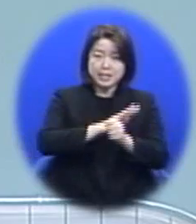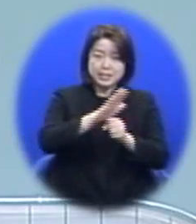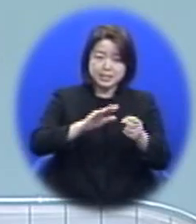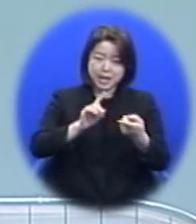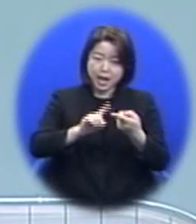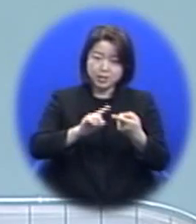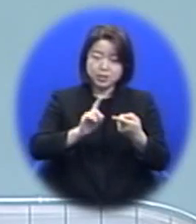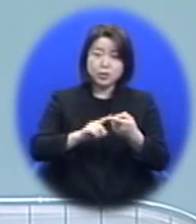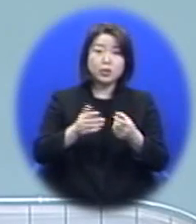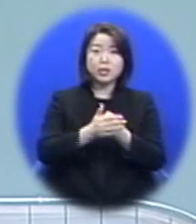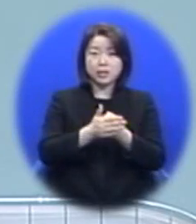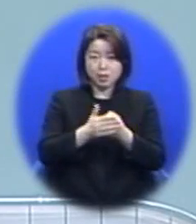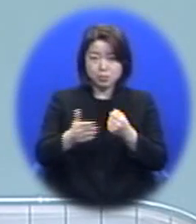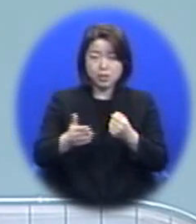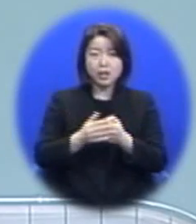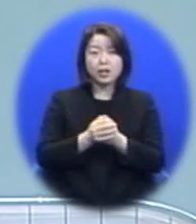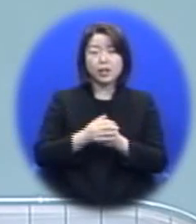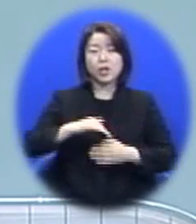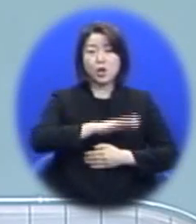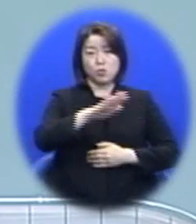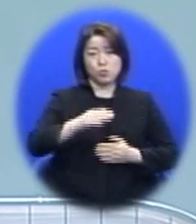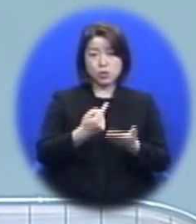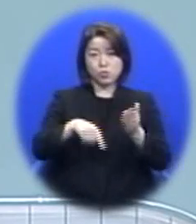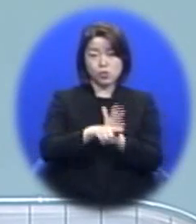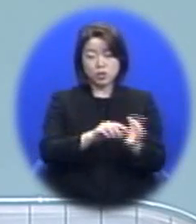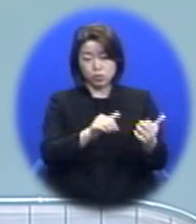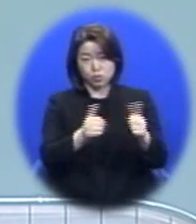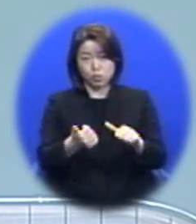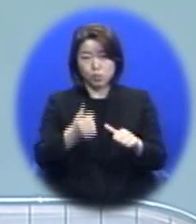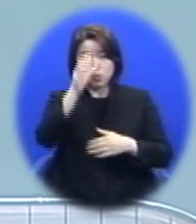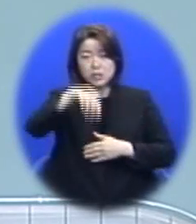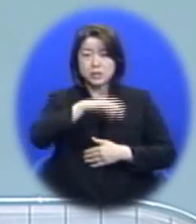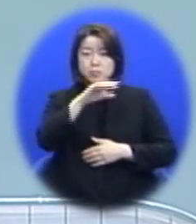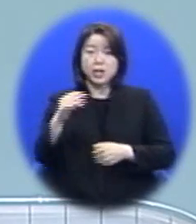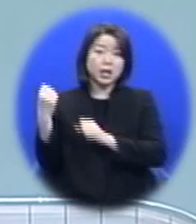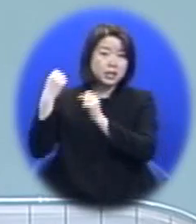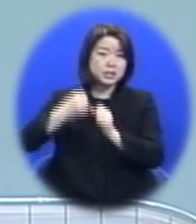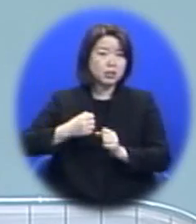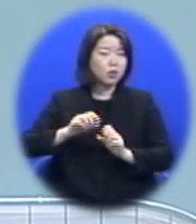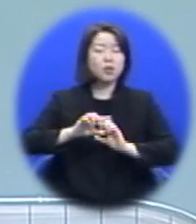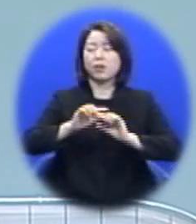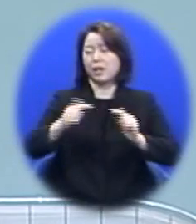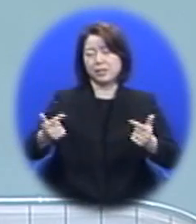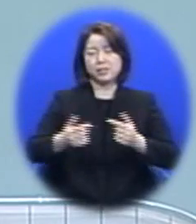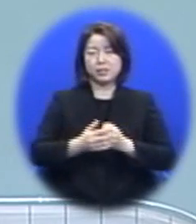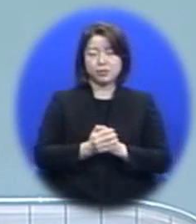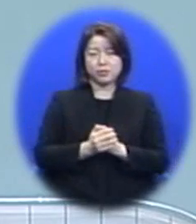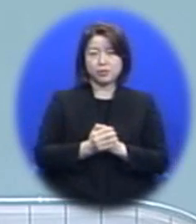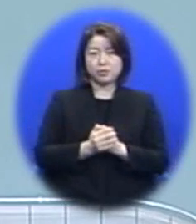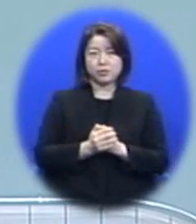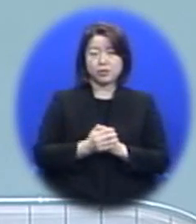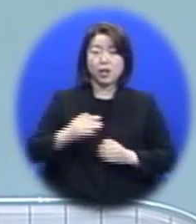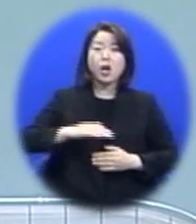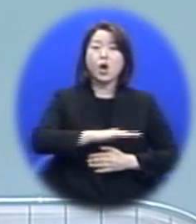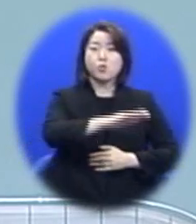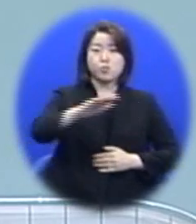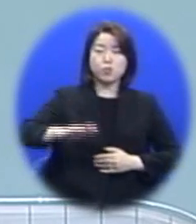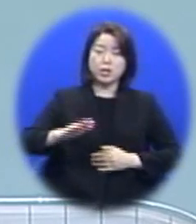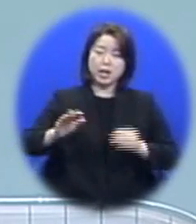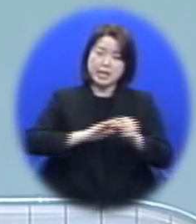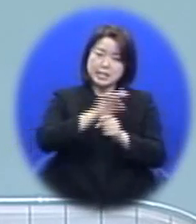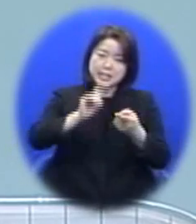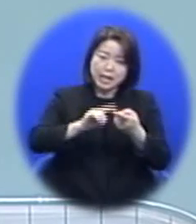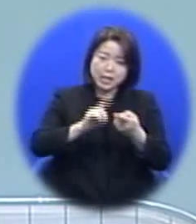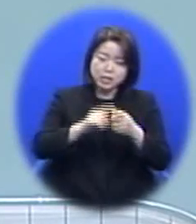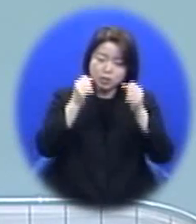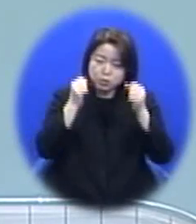사랑스럽기 때문에 우리 위해 죽으시고 십자가 지신 거 아닙니다. 우리가 사랑스러운